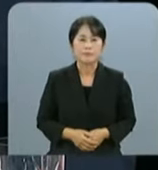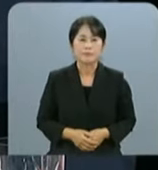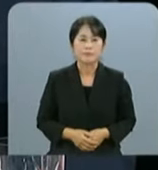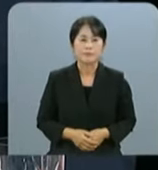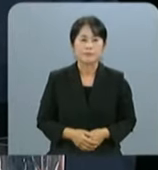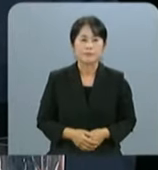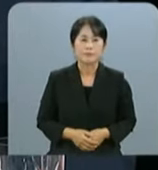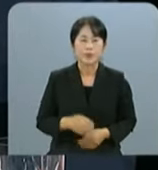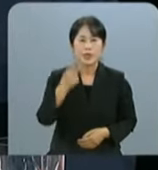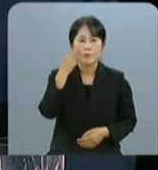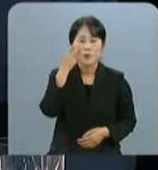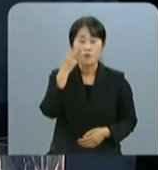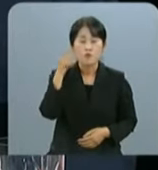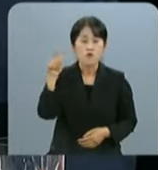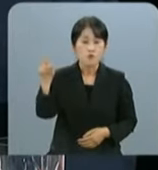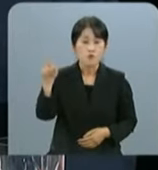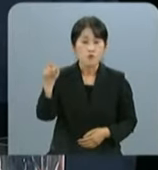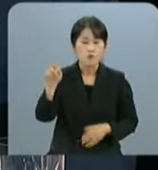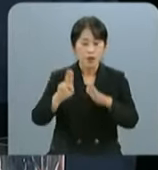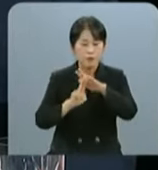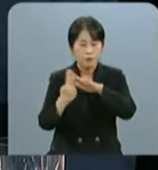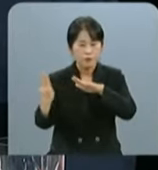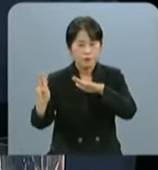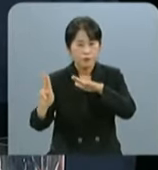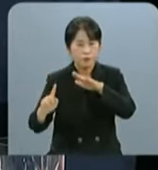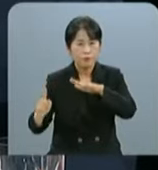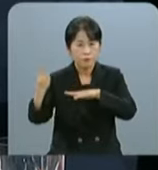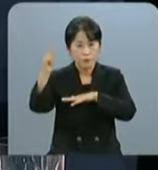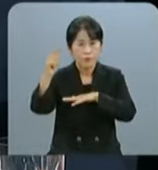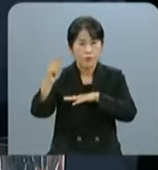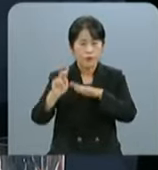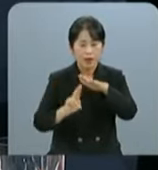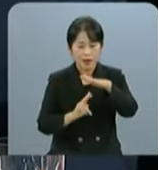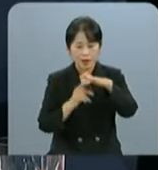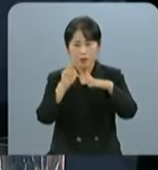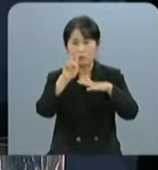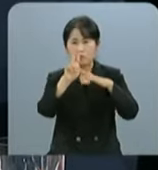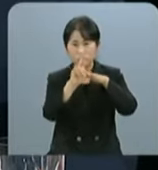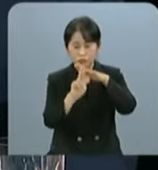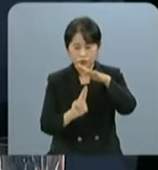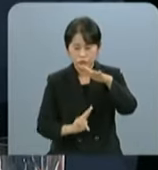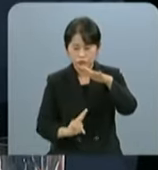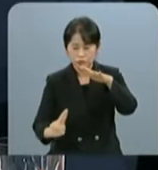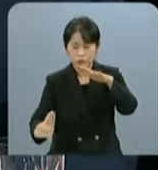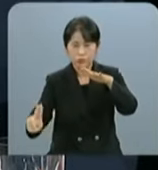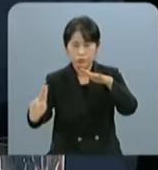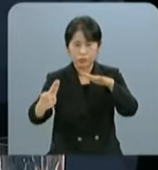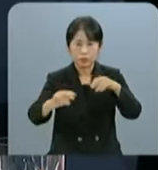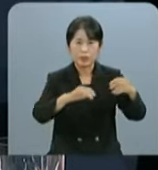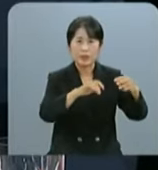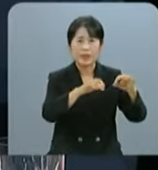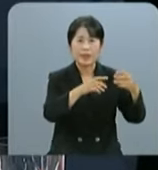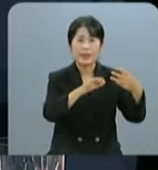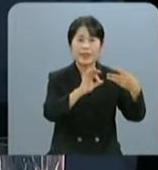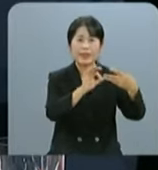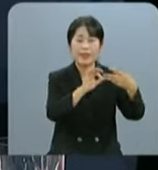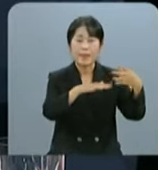그 미국의 SLBM이 미국의 핵잠수함이 우리 태평양 그 동북아